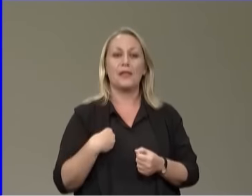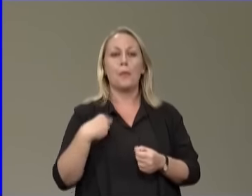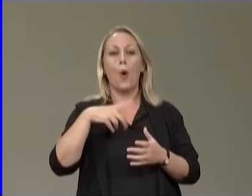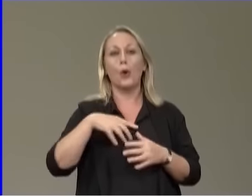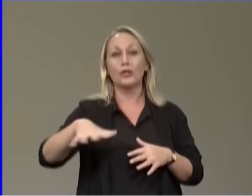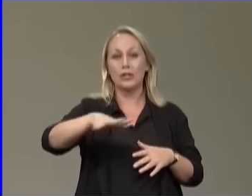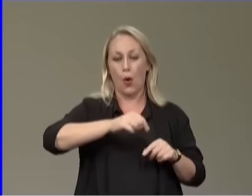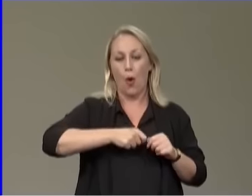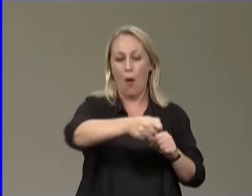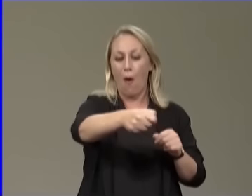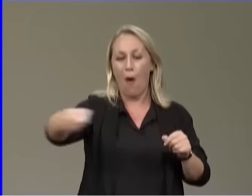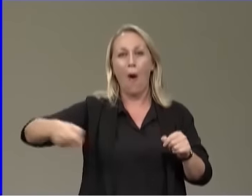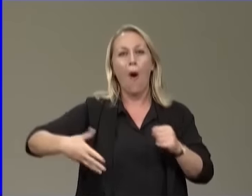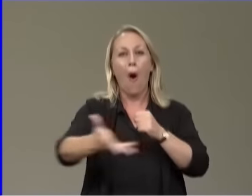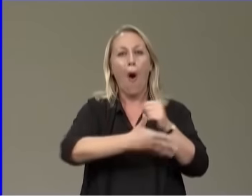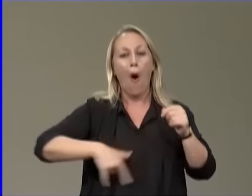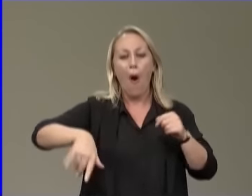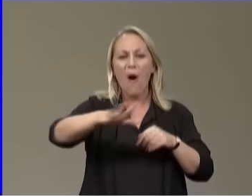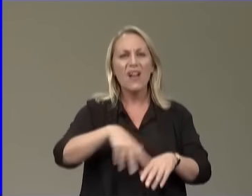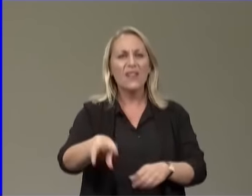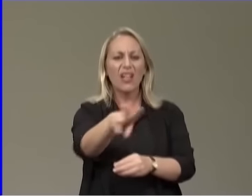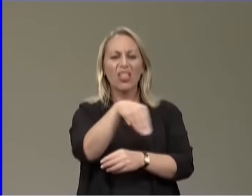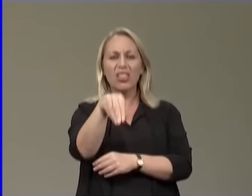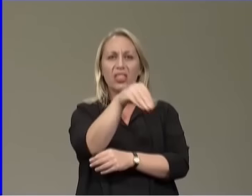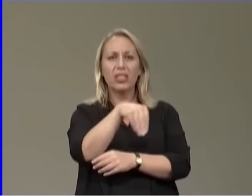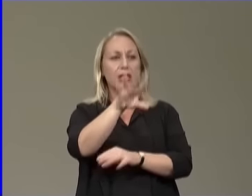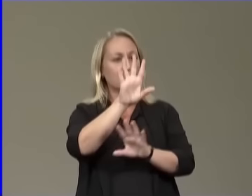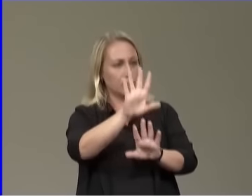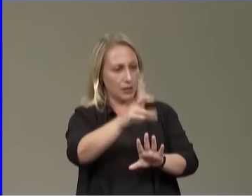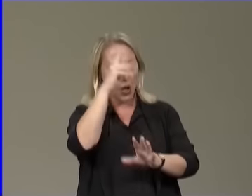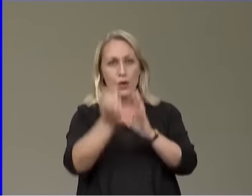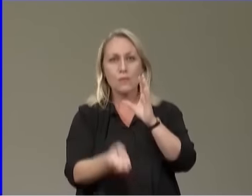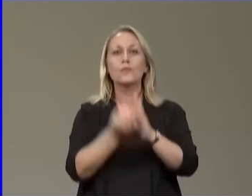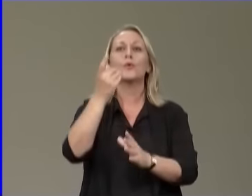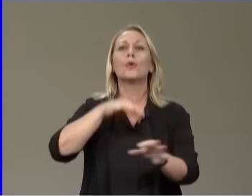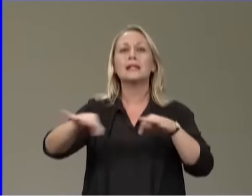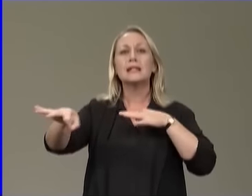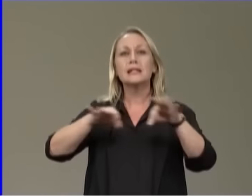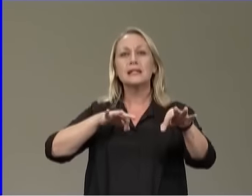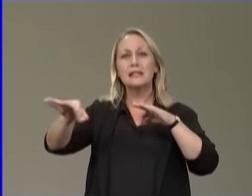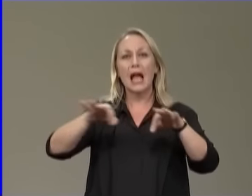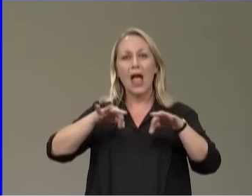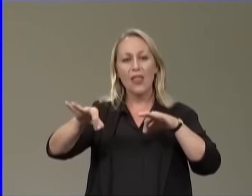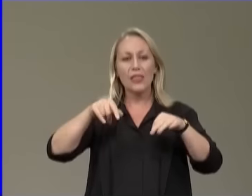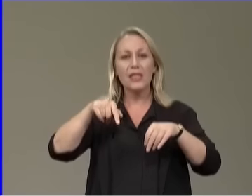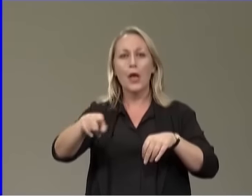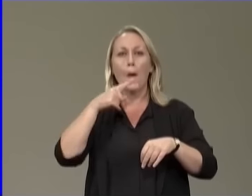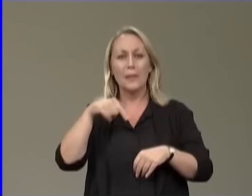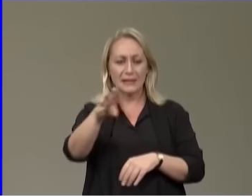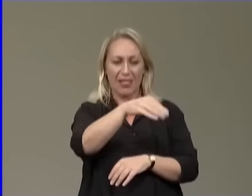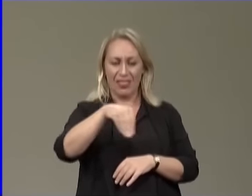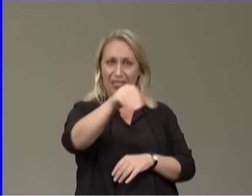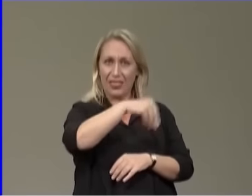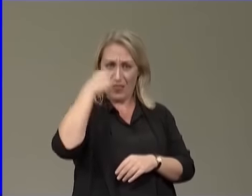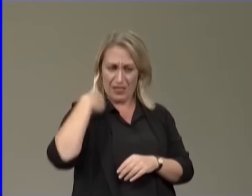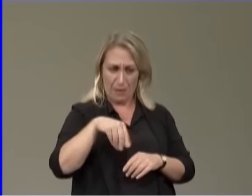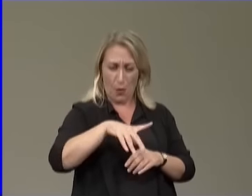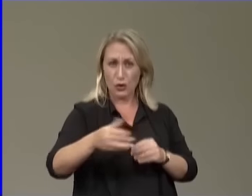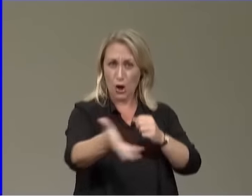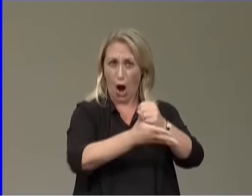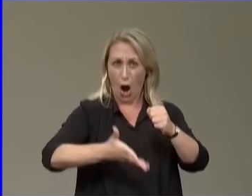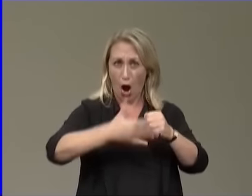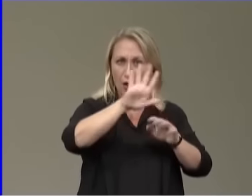και να εγκαινιάσουμε ένα καινοτόμο σχέδιο ανταλλαγής και αντιπαροχής αυτών των αδρανών δημόσιων γεών